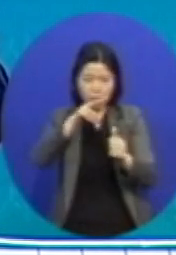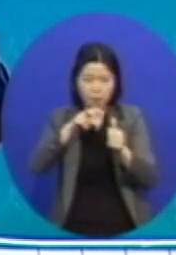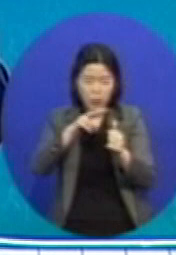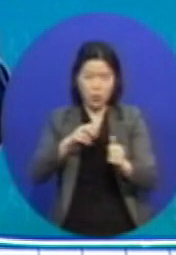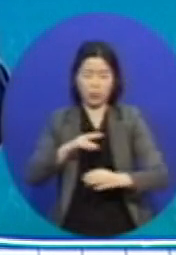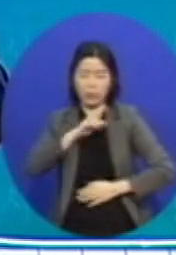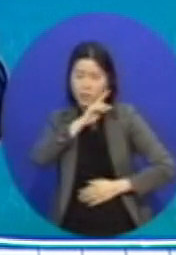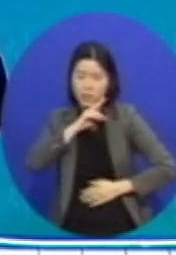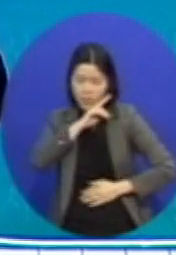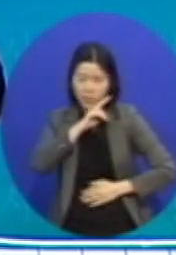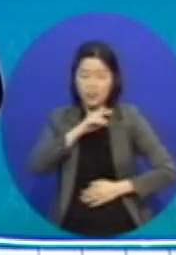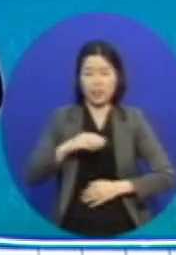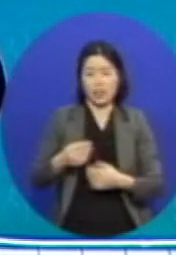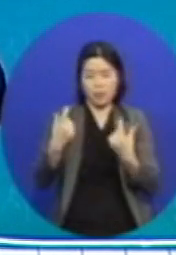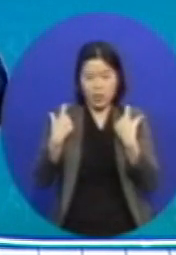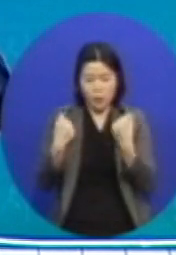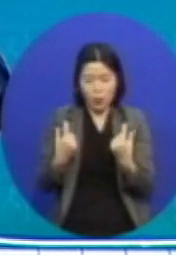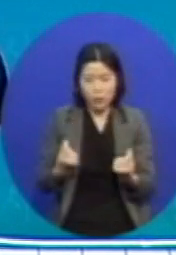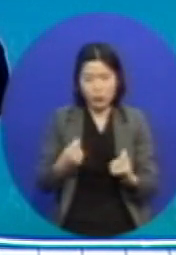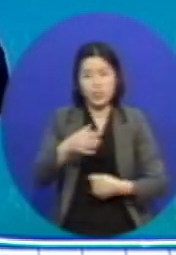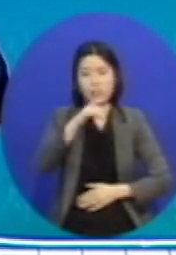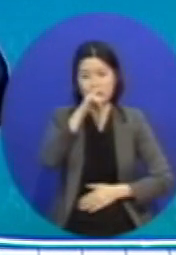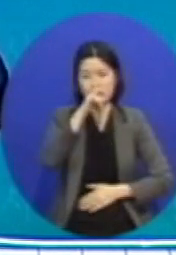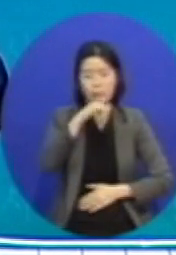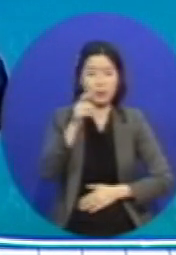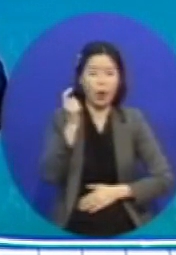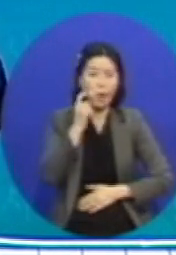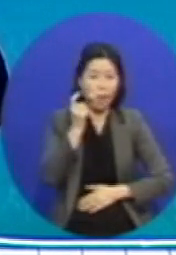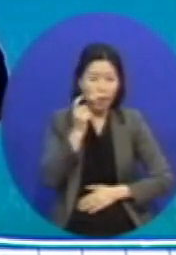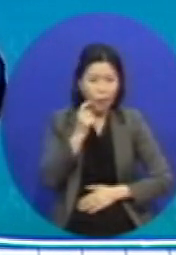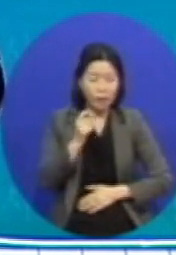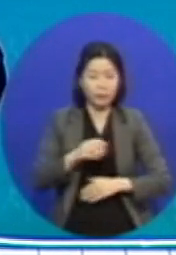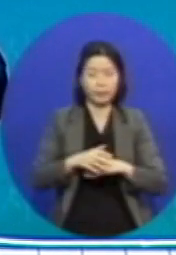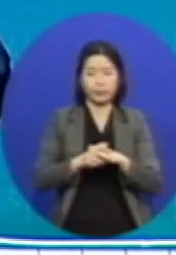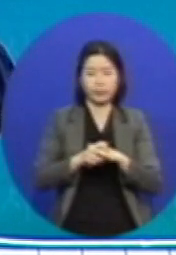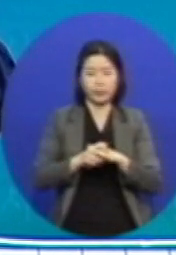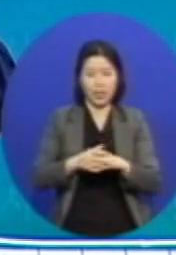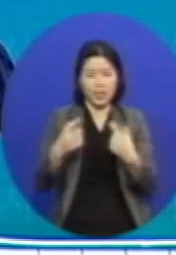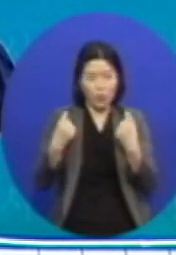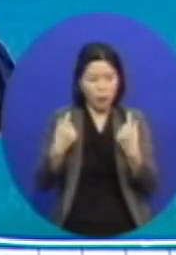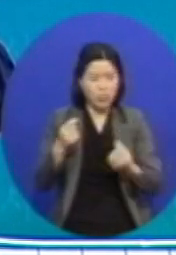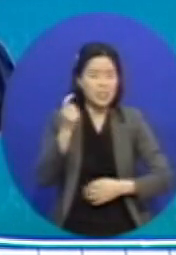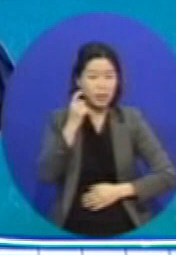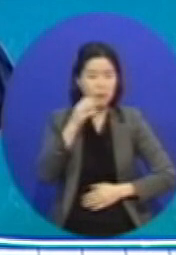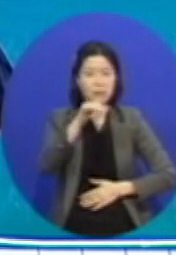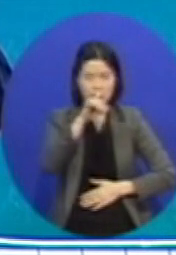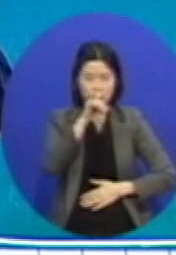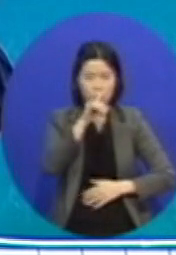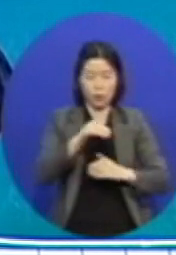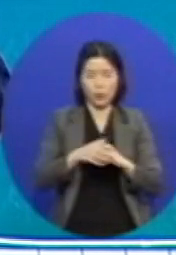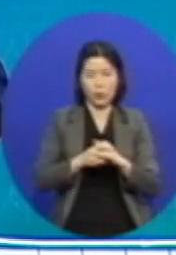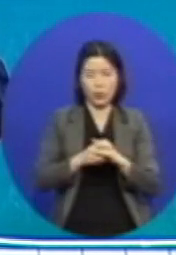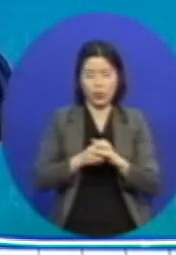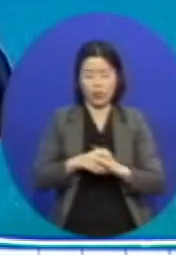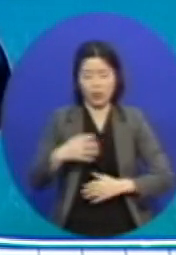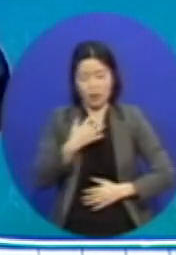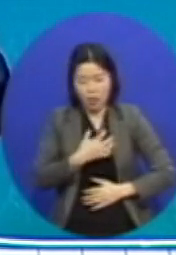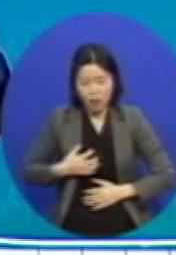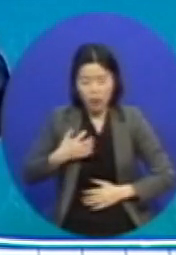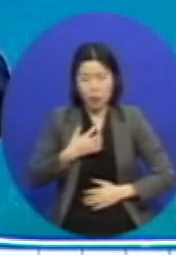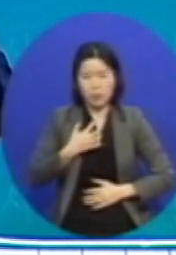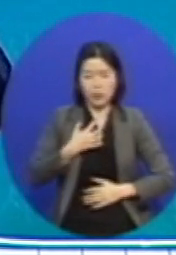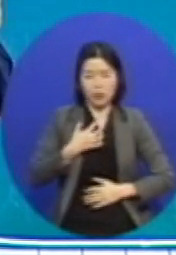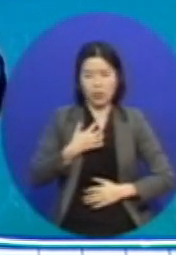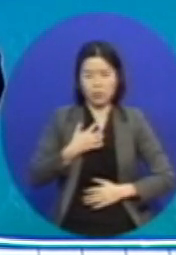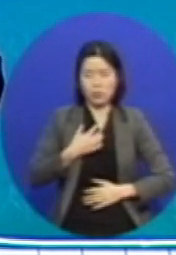질투 여전히 있지요 거짓말 여전히 거짓말 있죠 염려 근심 두려움